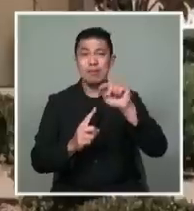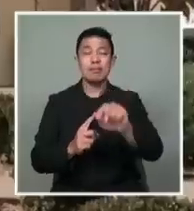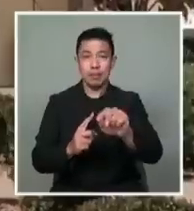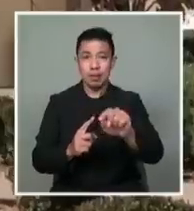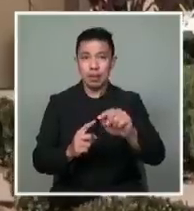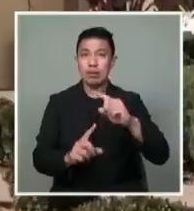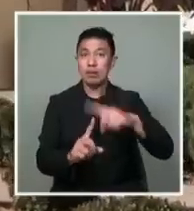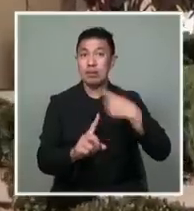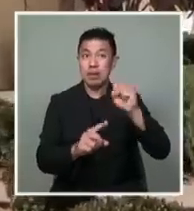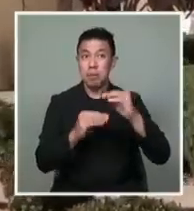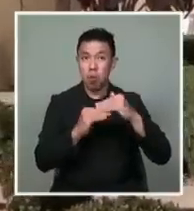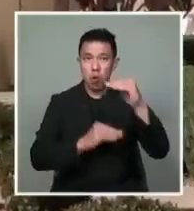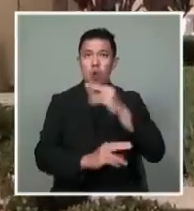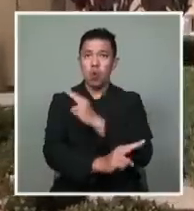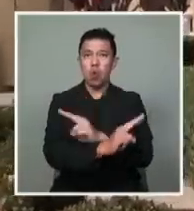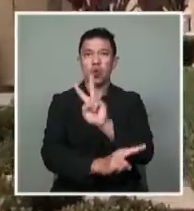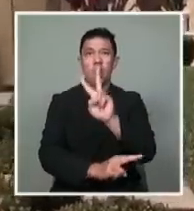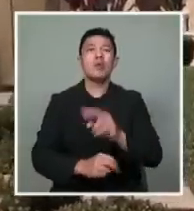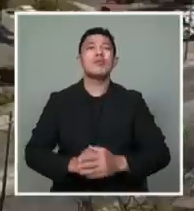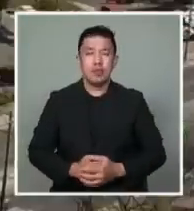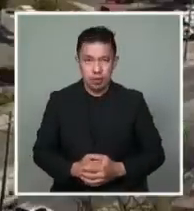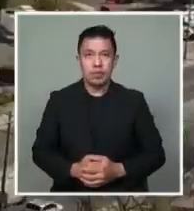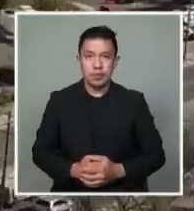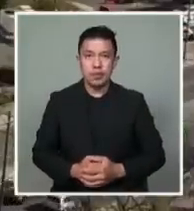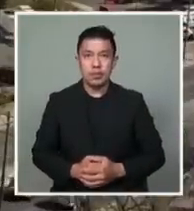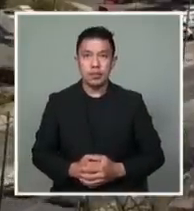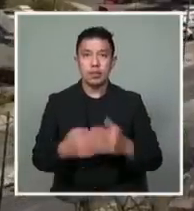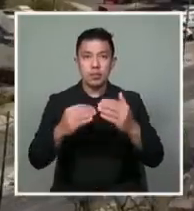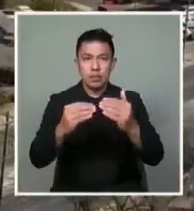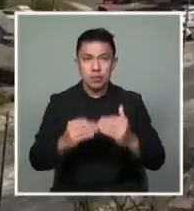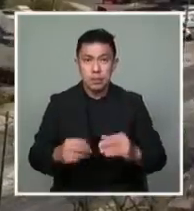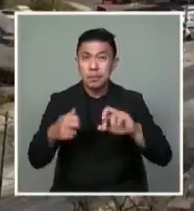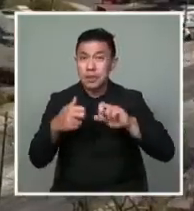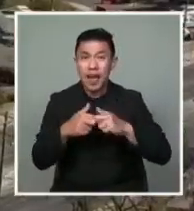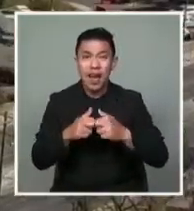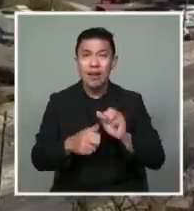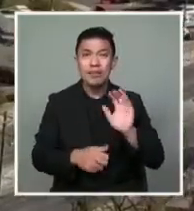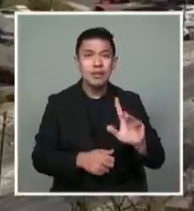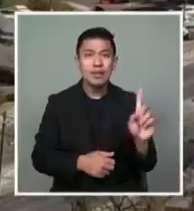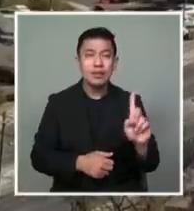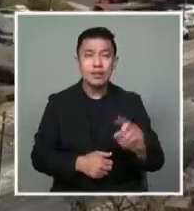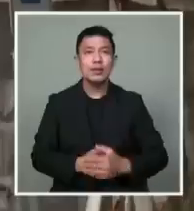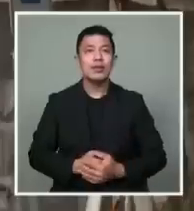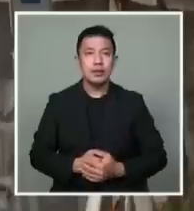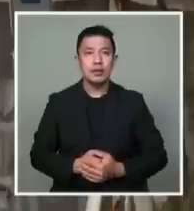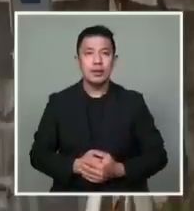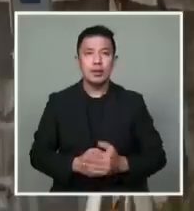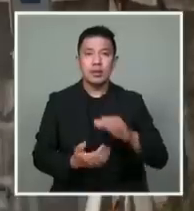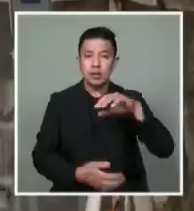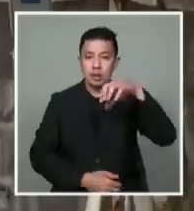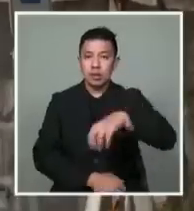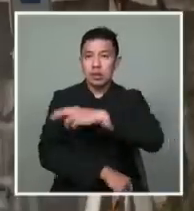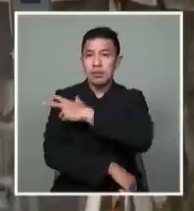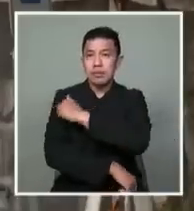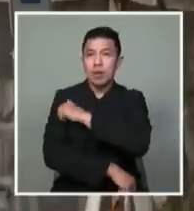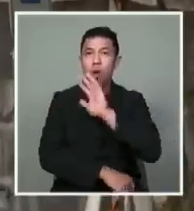ก็มากกว่าเดือนตุลาคมถึง2เท่าด้วยกันค่ะในขณะเดียวกันนะคะภาวะที่เกิดขึ้นเช่นนี้ค่ะแน่นอนทำให้โรงพยาบาลต่าง